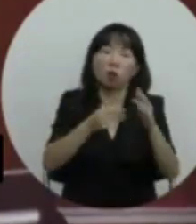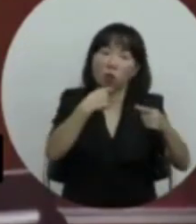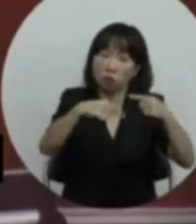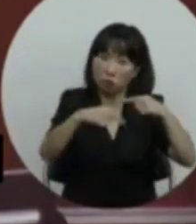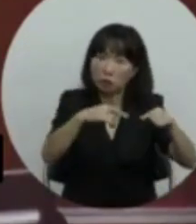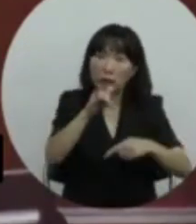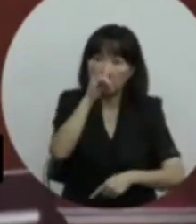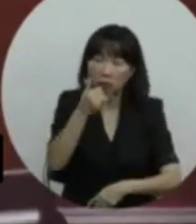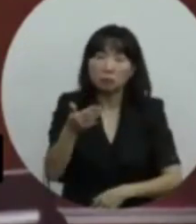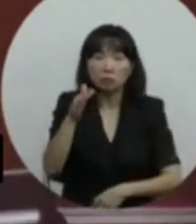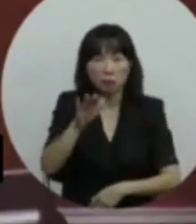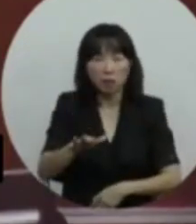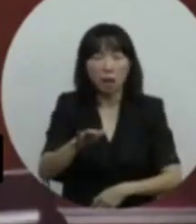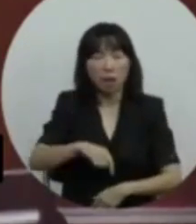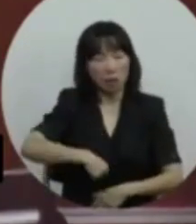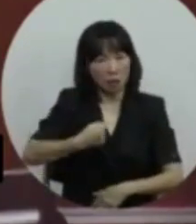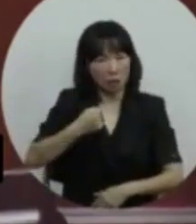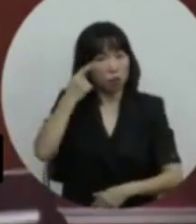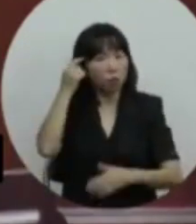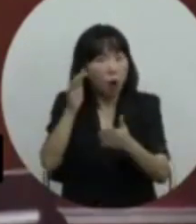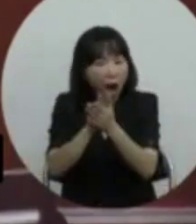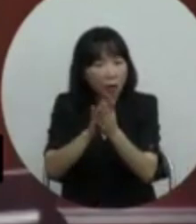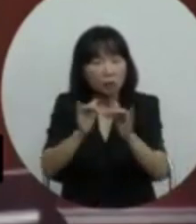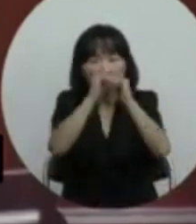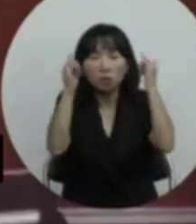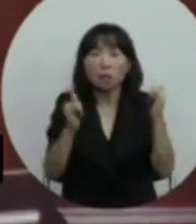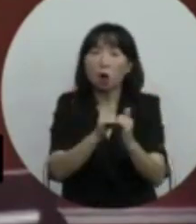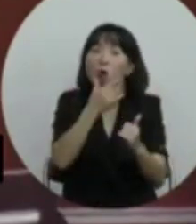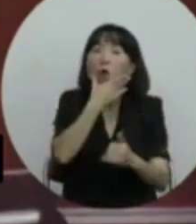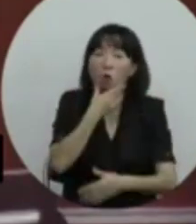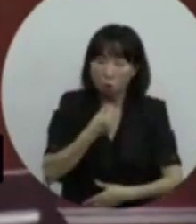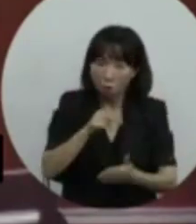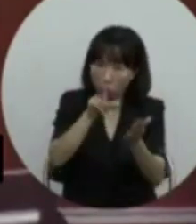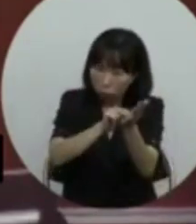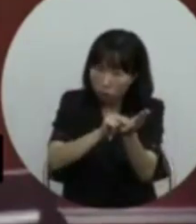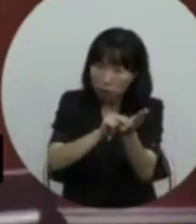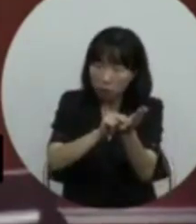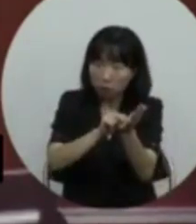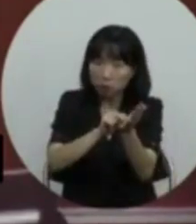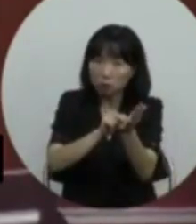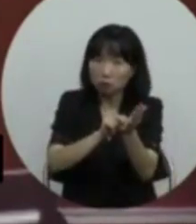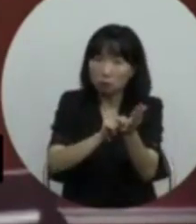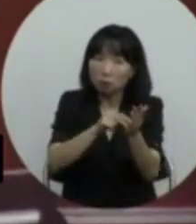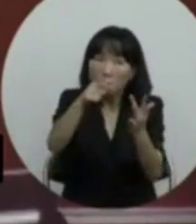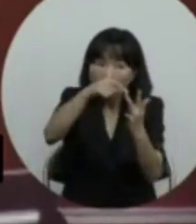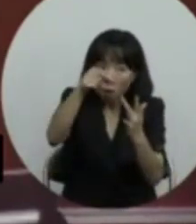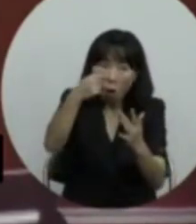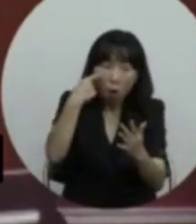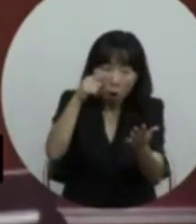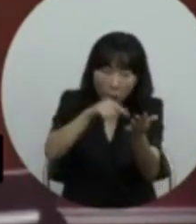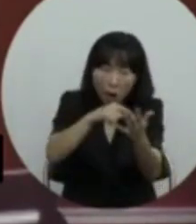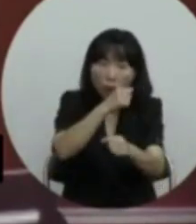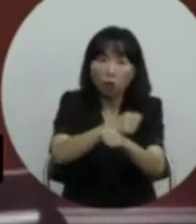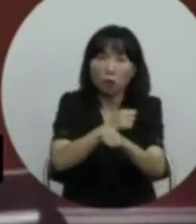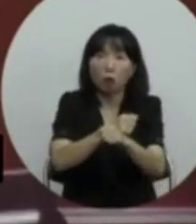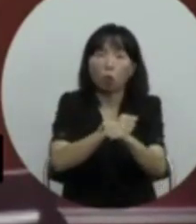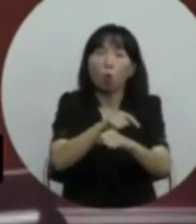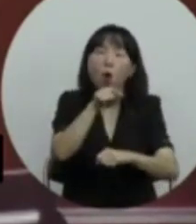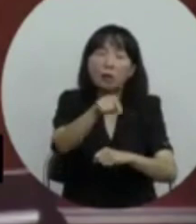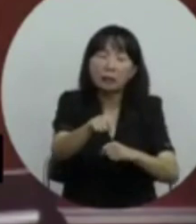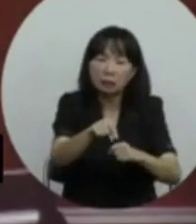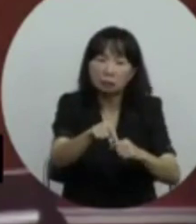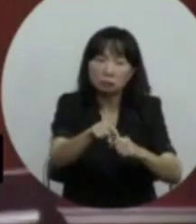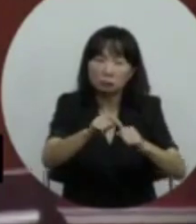정책으로 청년 스스로 사회 문제를 발견하고 해결 방안을 해내는 과정에 참여할 수